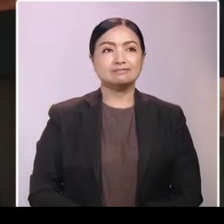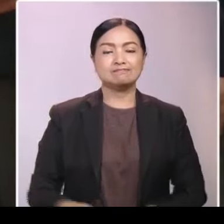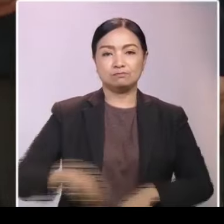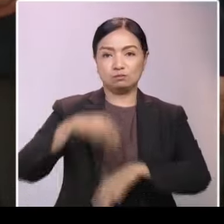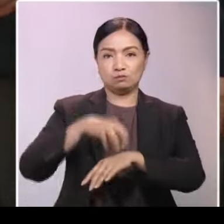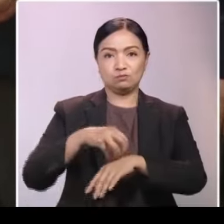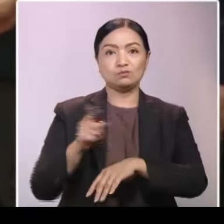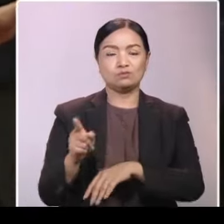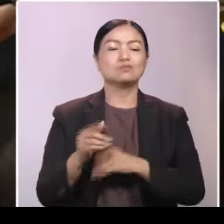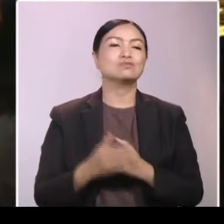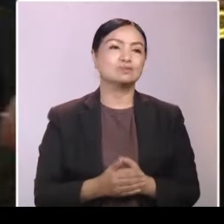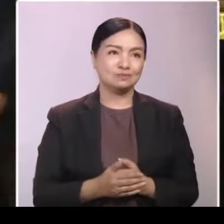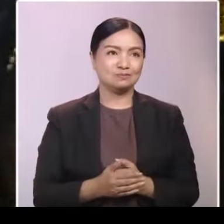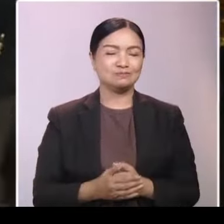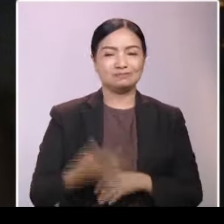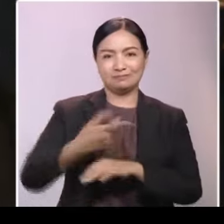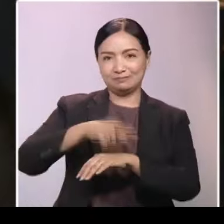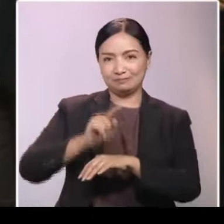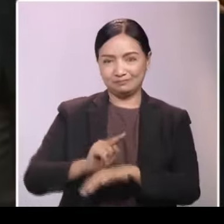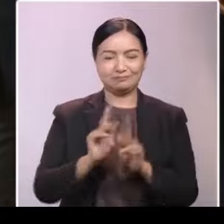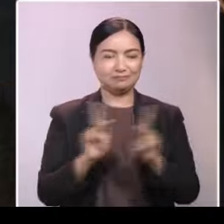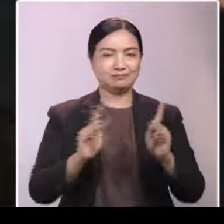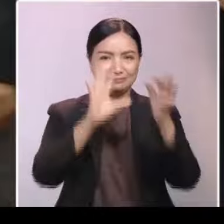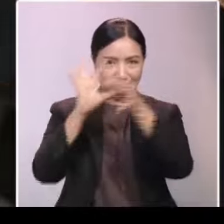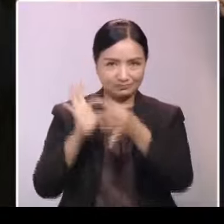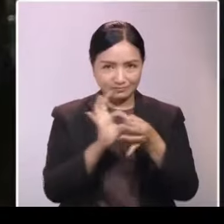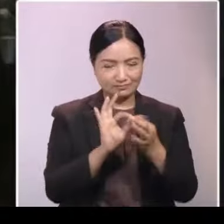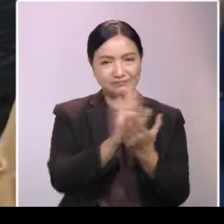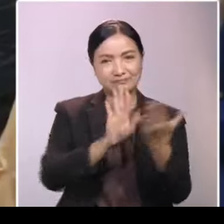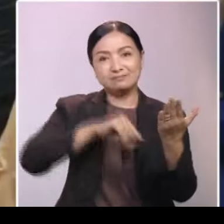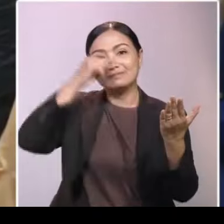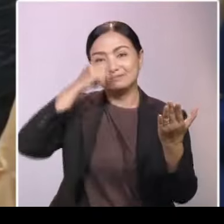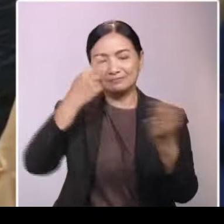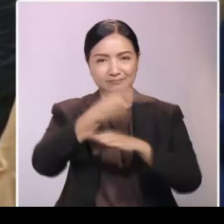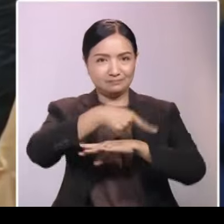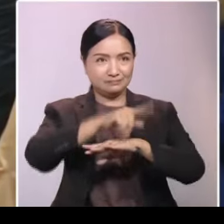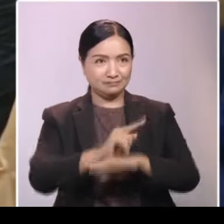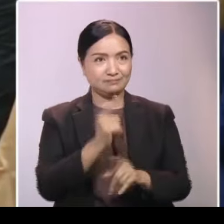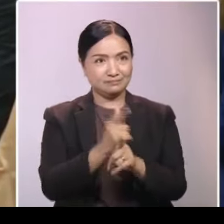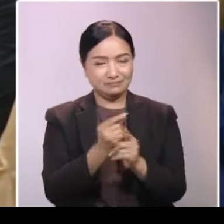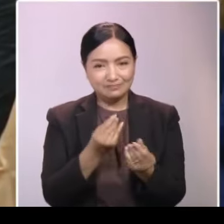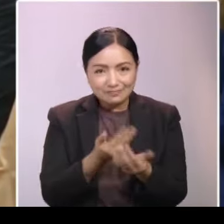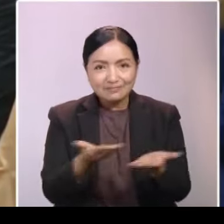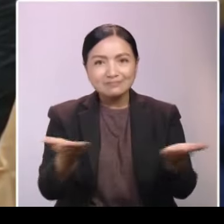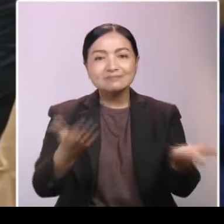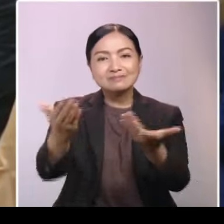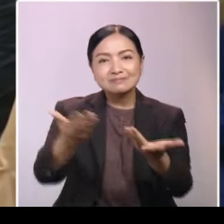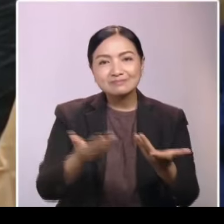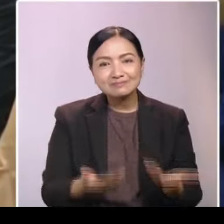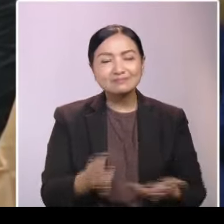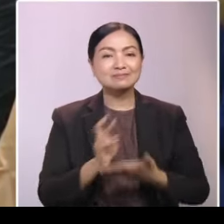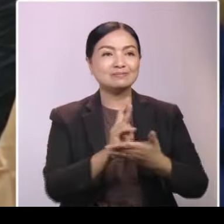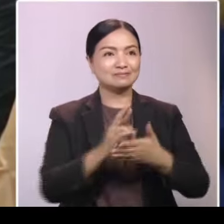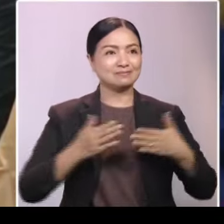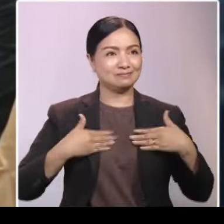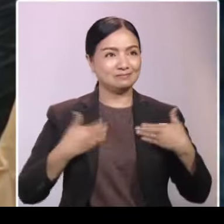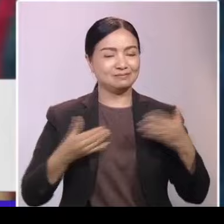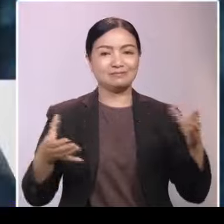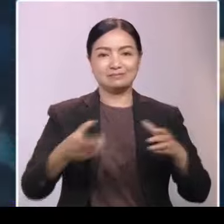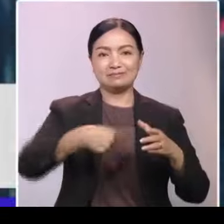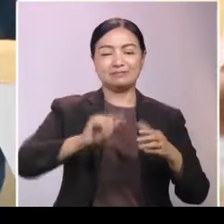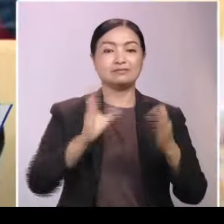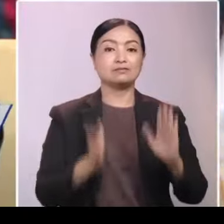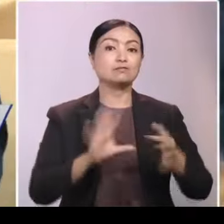บิ๊กป้อมครับพลเอกประวิตรวงษ์สุวรรณประธานคณะกรรมการโอลิมปิกแห่งประเทศไทยครับเป็นประธานในงานเลี้ยงต้อนรับมอบรางวัลและแสดงความยินดีกับคณะนักกี